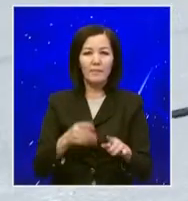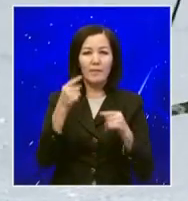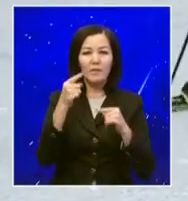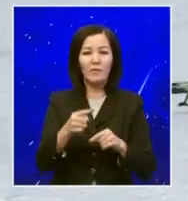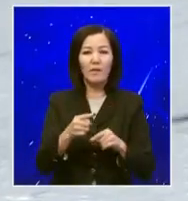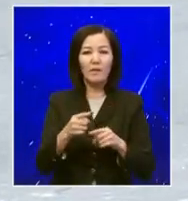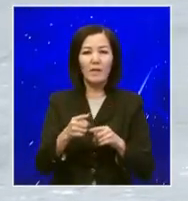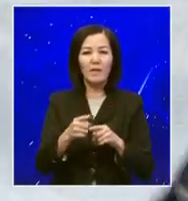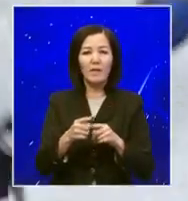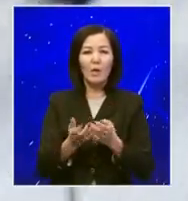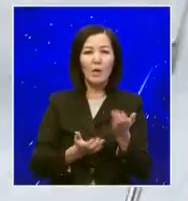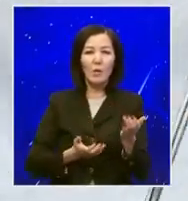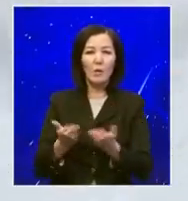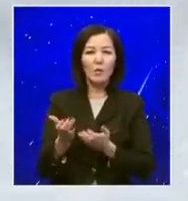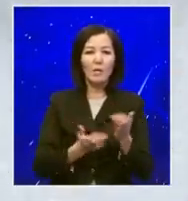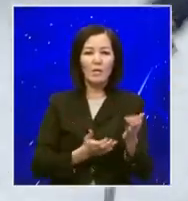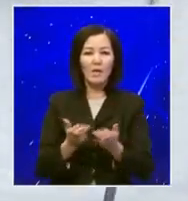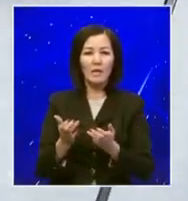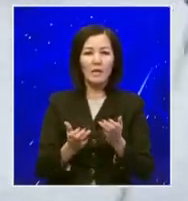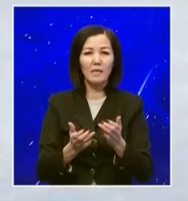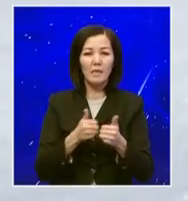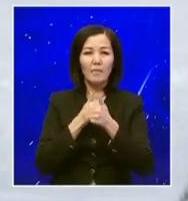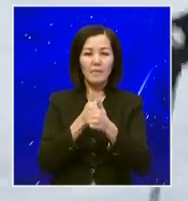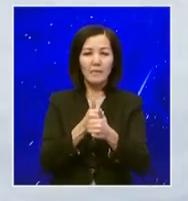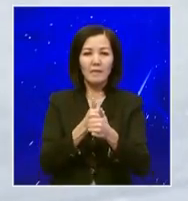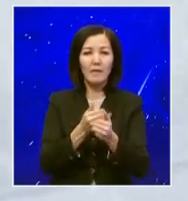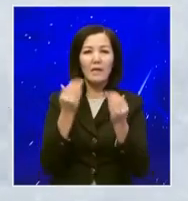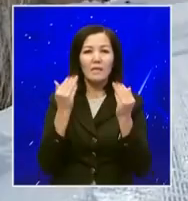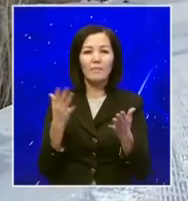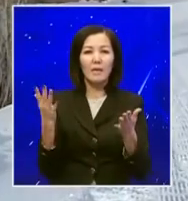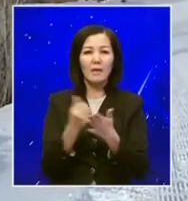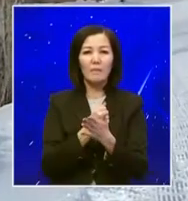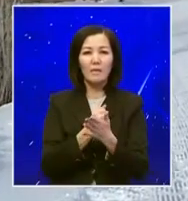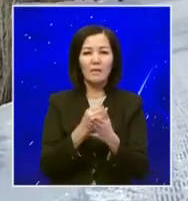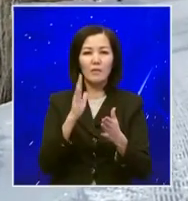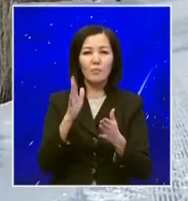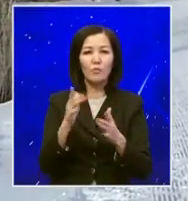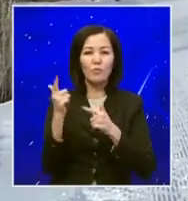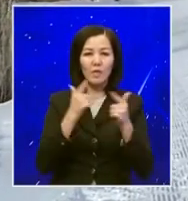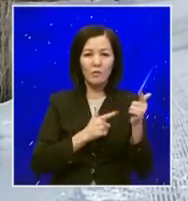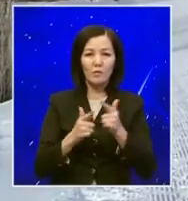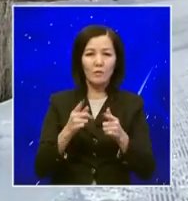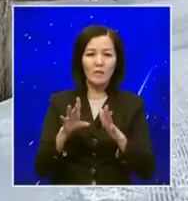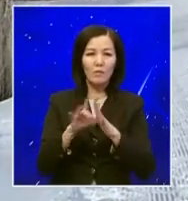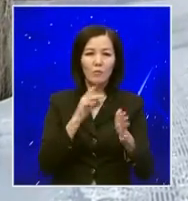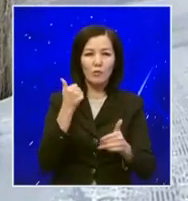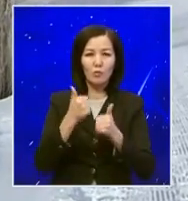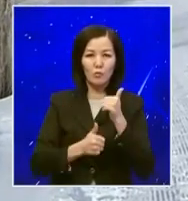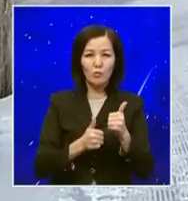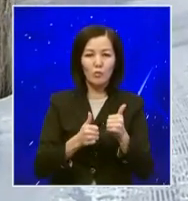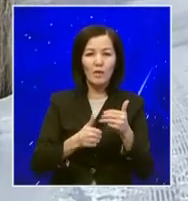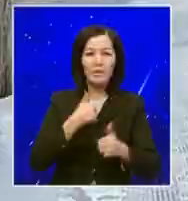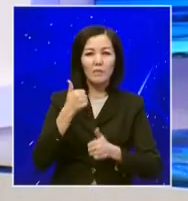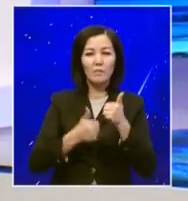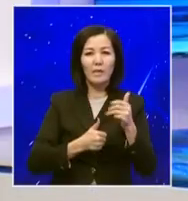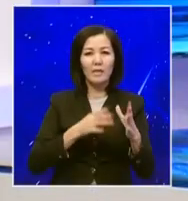дисциплине «Индивидуальная гонка» и «Гонка преследования». Теперь обладатели кубков будут готовиться к отборочному турниру